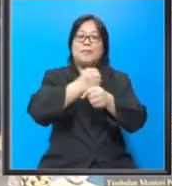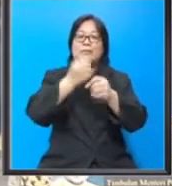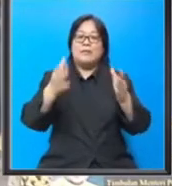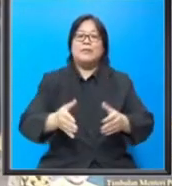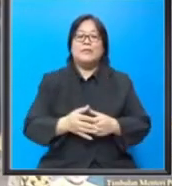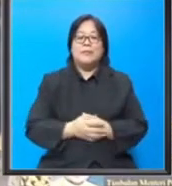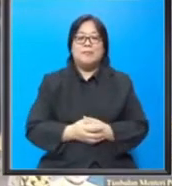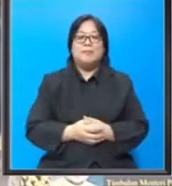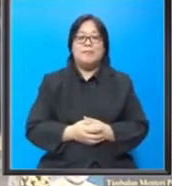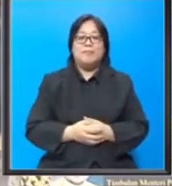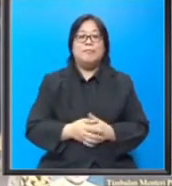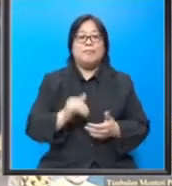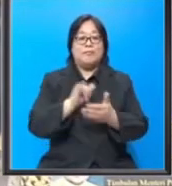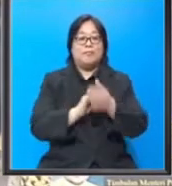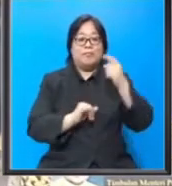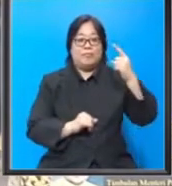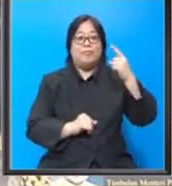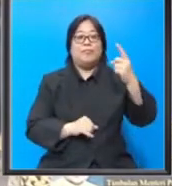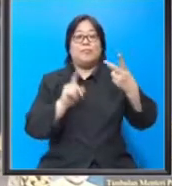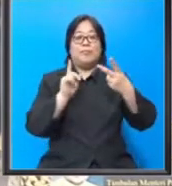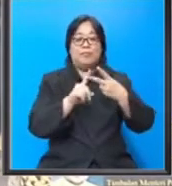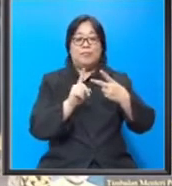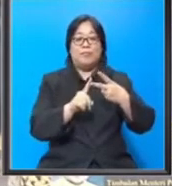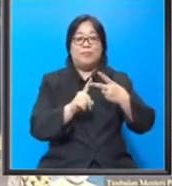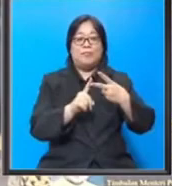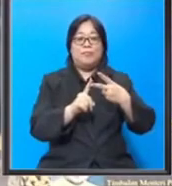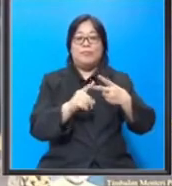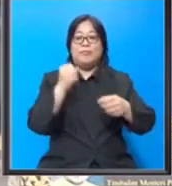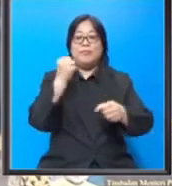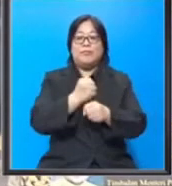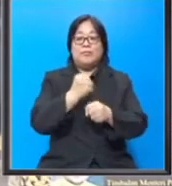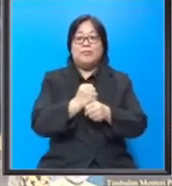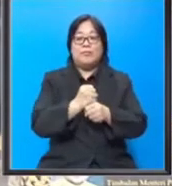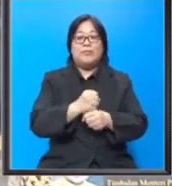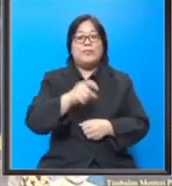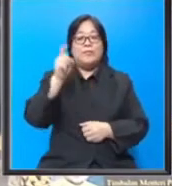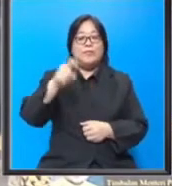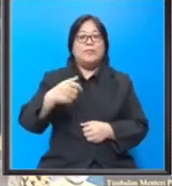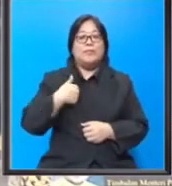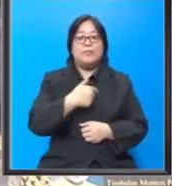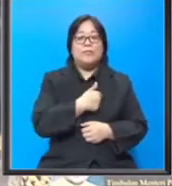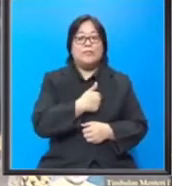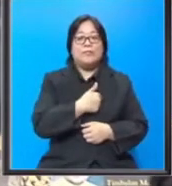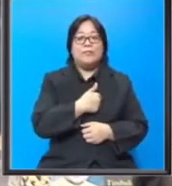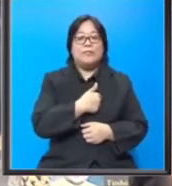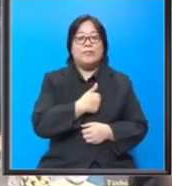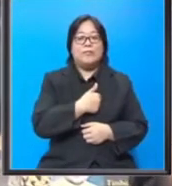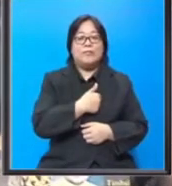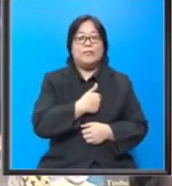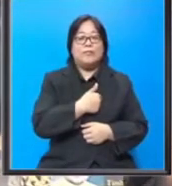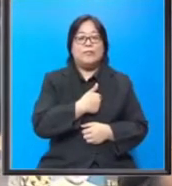kepada pekerja pria itu yang sama yang keduanya berkenaan dengan kerja yang perlu kita